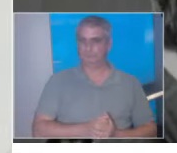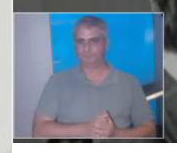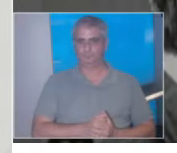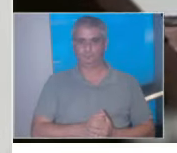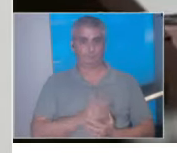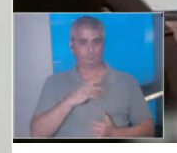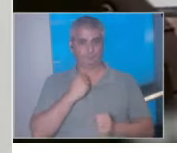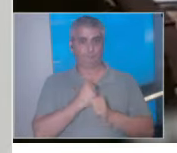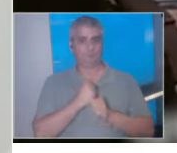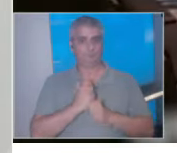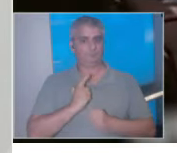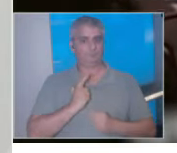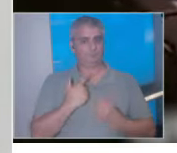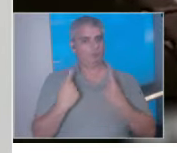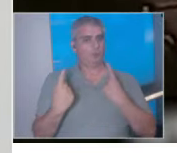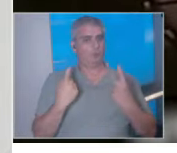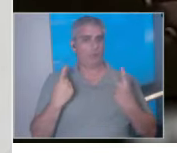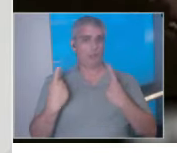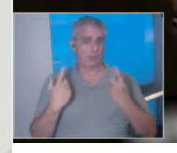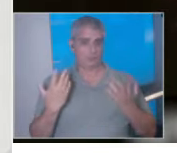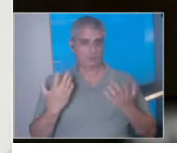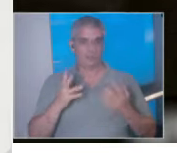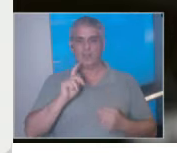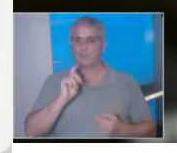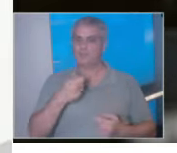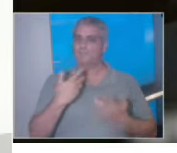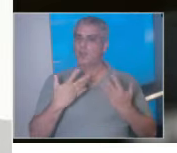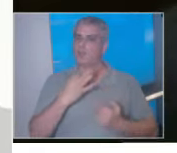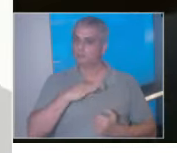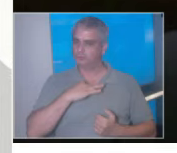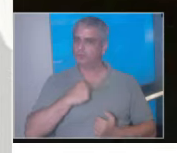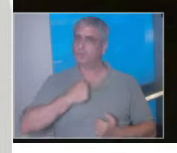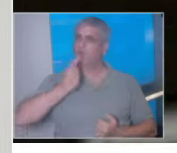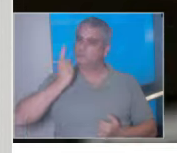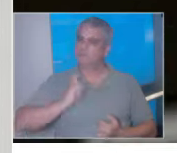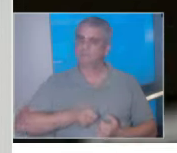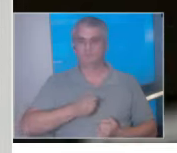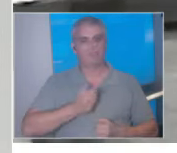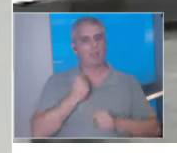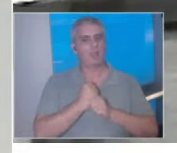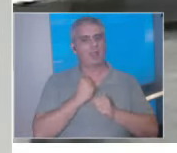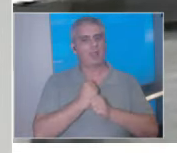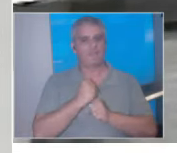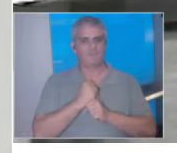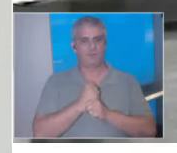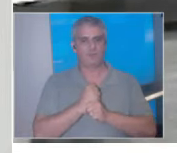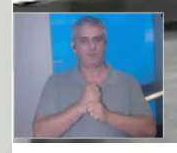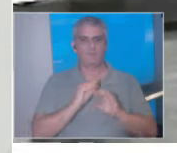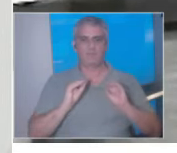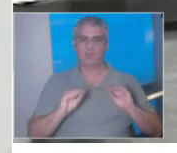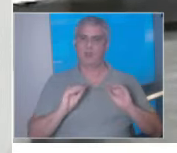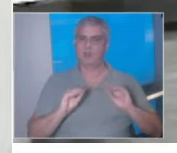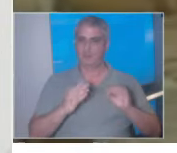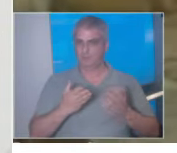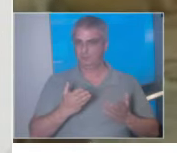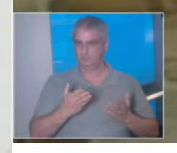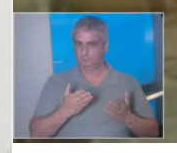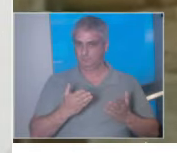את יודעת, בעבודה אישית וכל אחד עם עצמו, אז דווקא בחולשות שלנו אנחנו צריכים לעבוד ולאמן אותם.